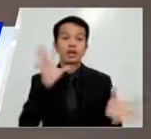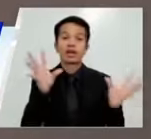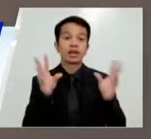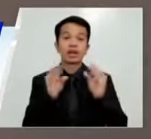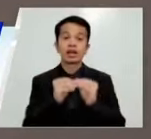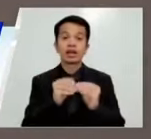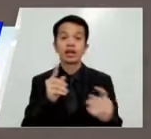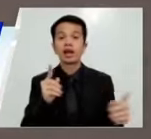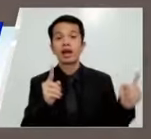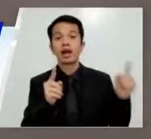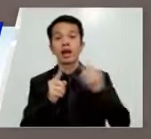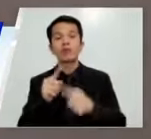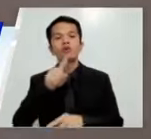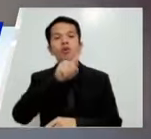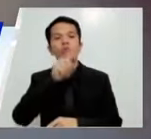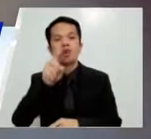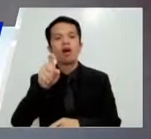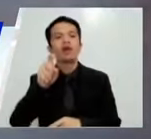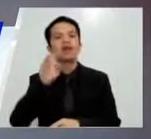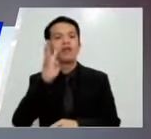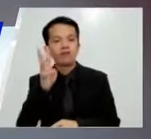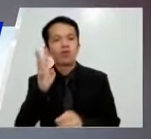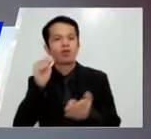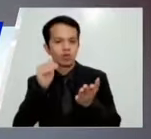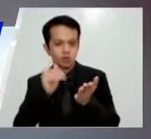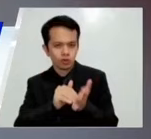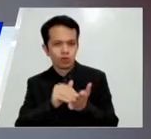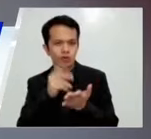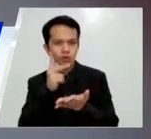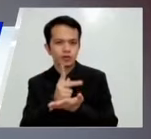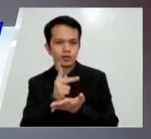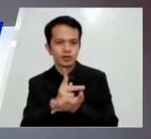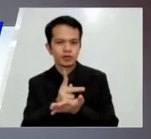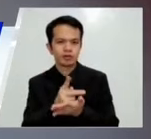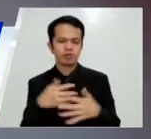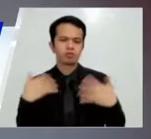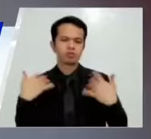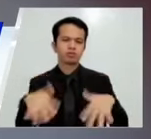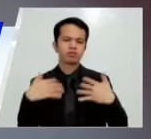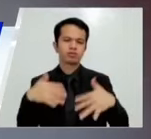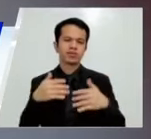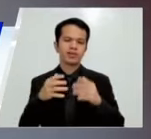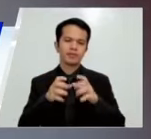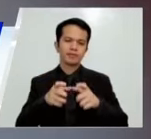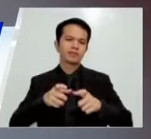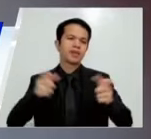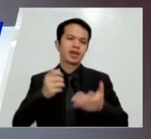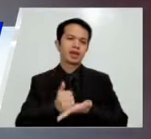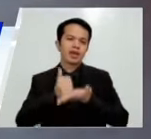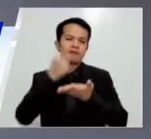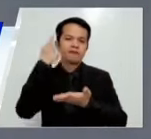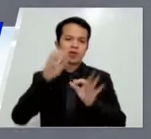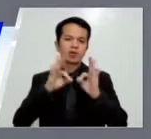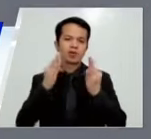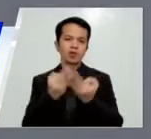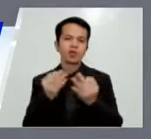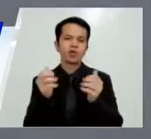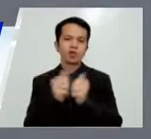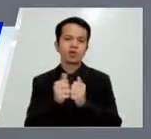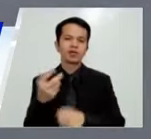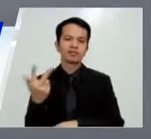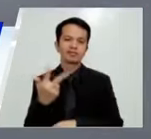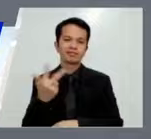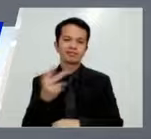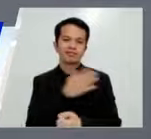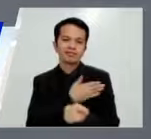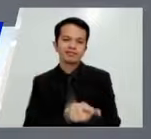mahigit 140,000 pesos. Aba, ay malaking tulong daw ito sa kanilang pamilya kasama ang tatlo nilang anak.